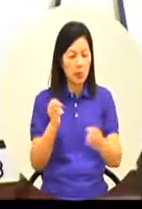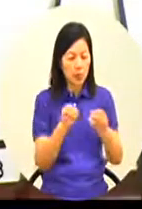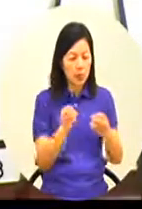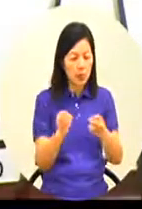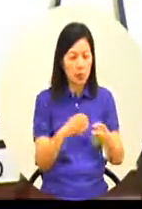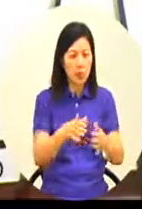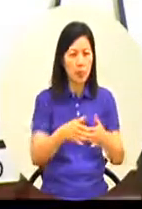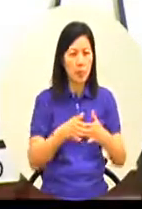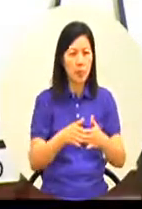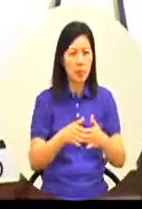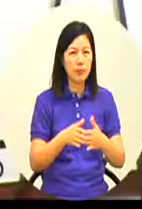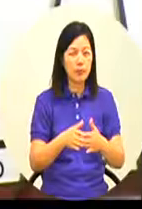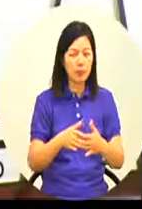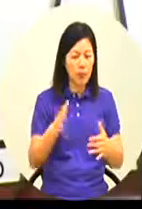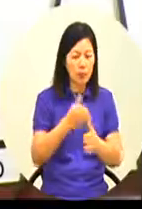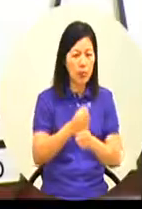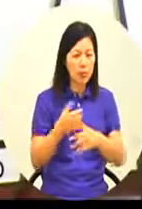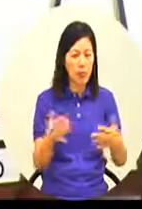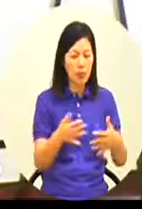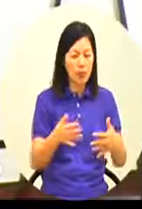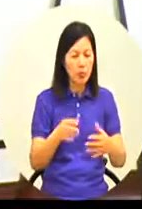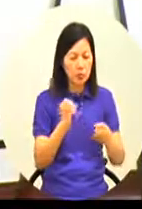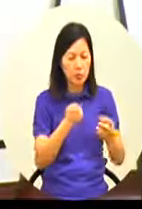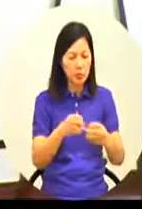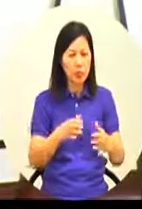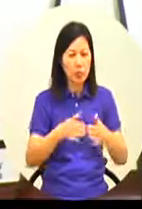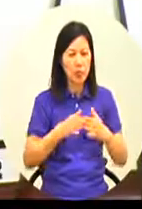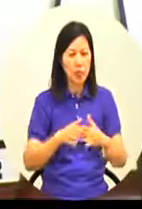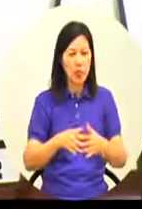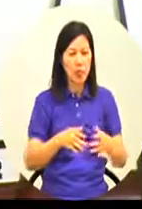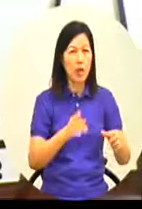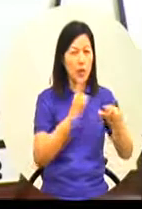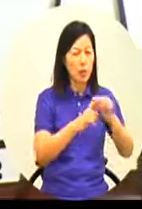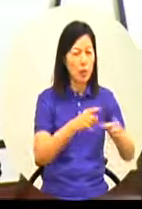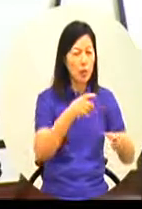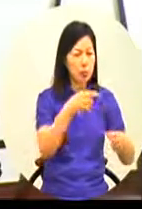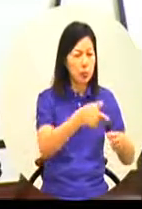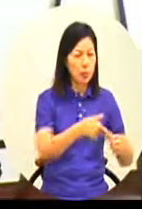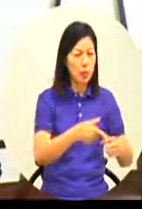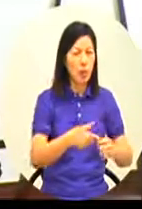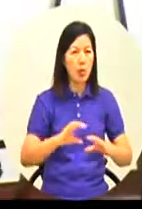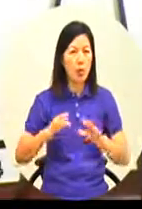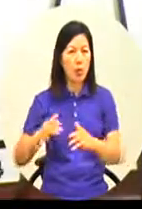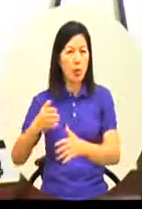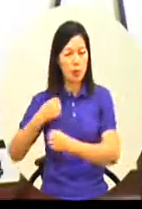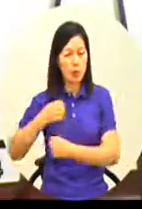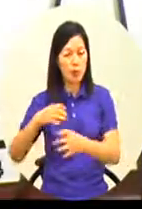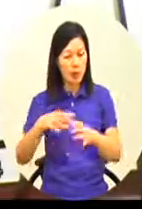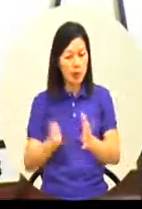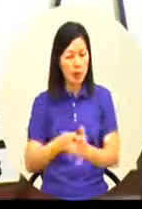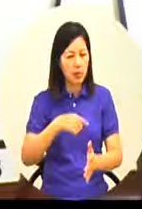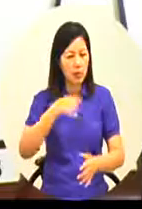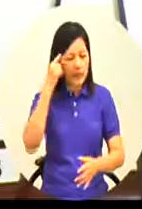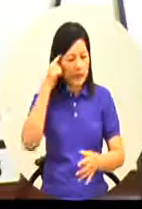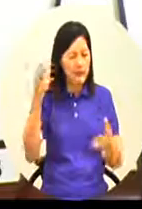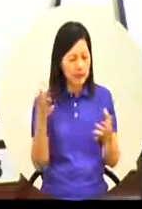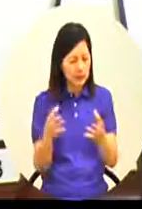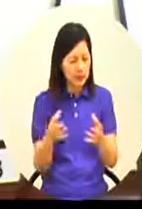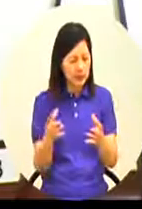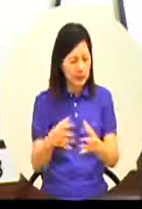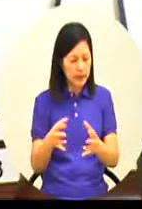讲，我们对国防部或者是中油，目前我们必须要有一个共融的思考。我们希